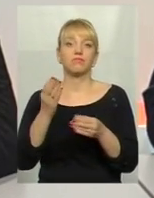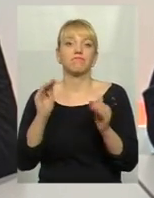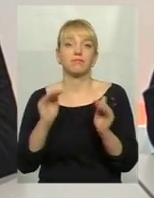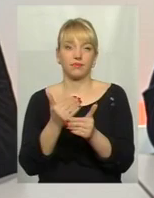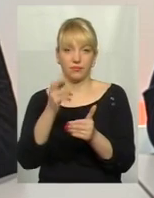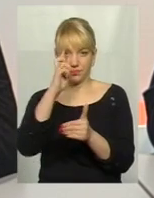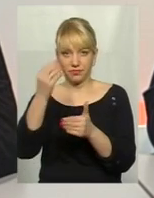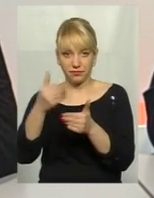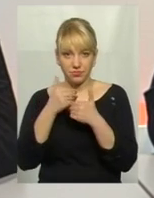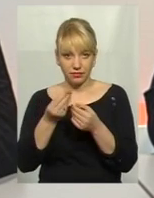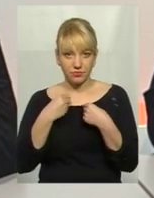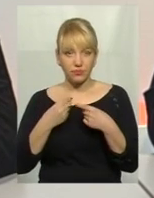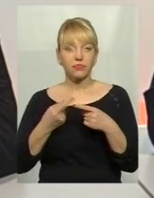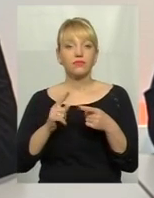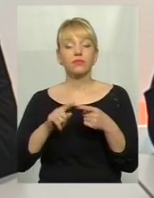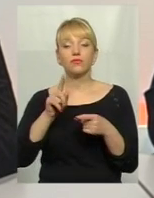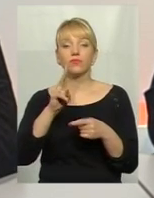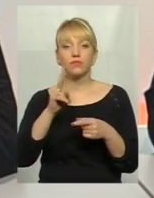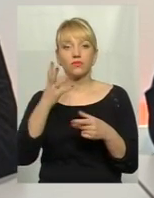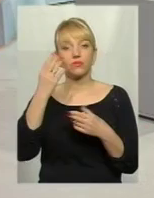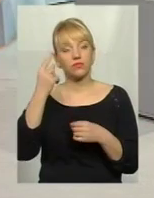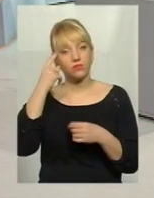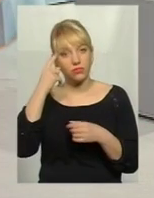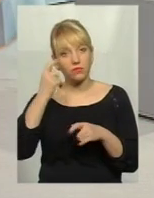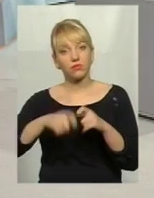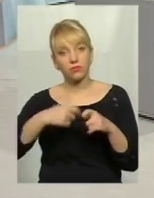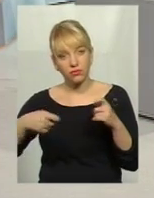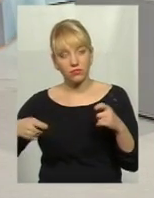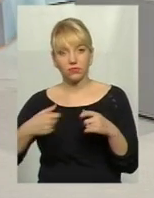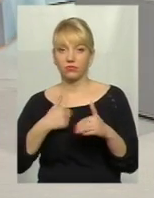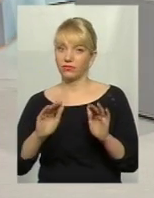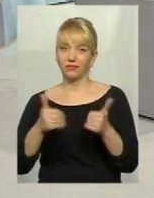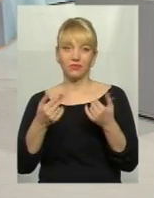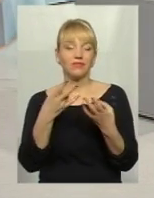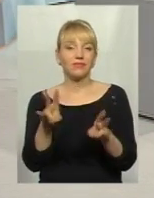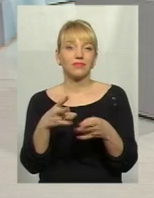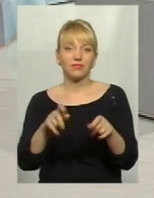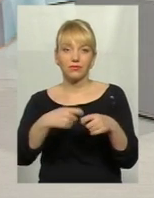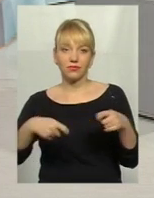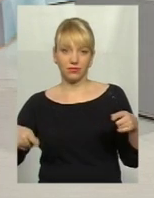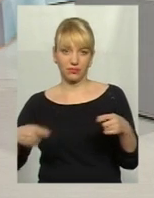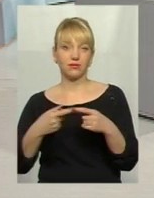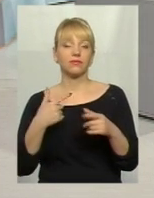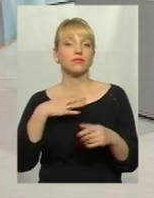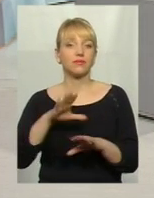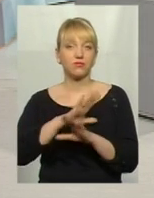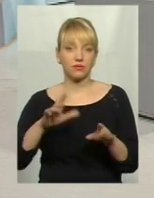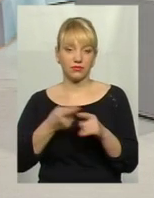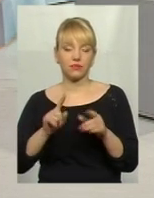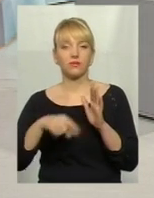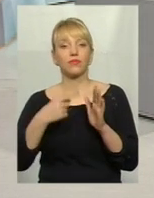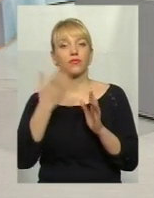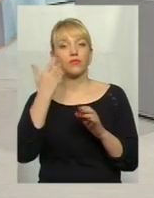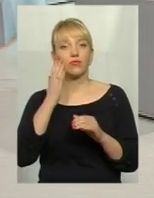ще зараз зволікають і думають, я раджу не розтягувати цей процес або не чекати питання, коли ми дійдемо до